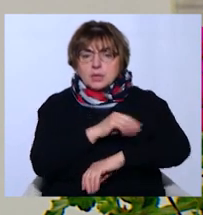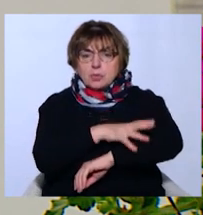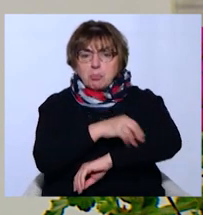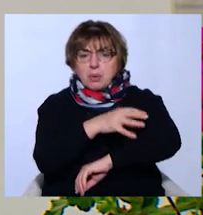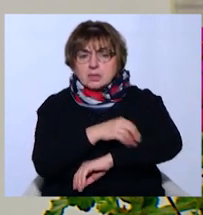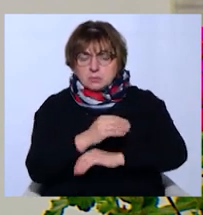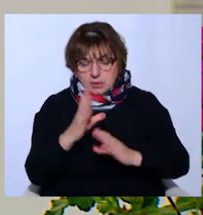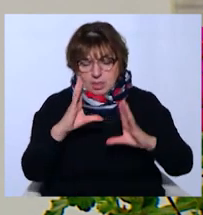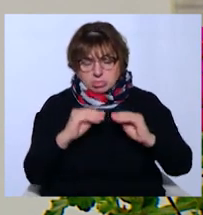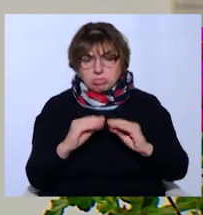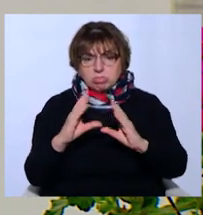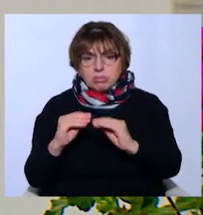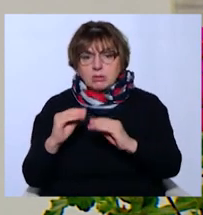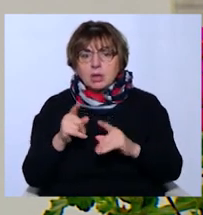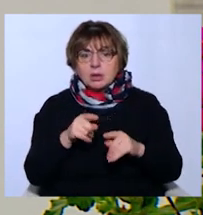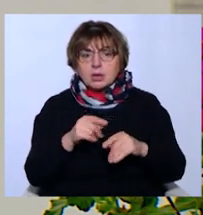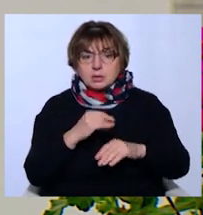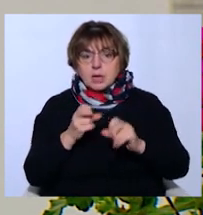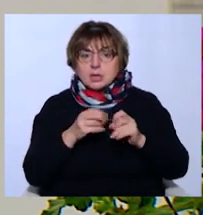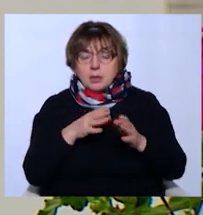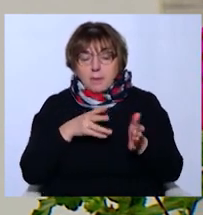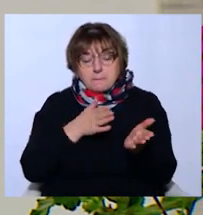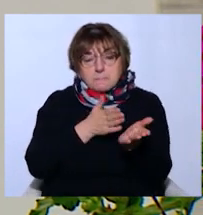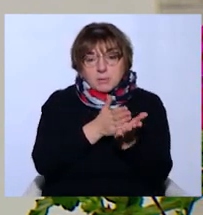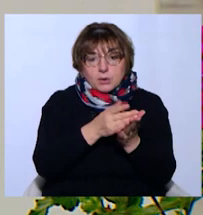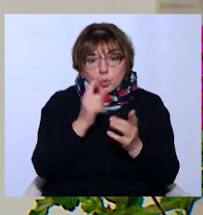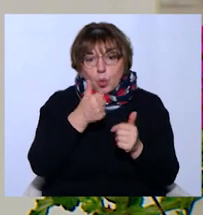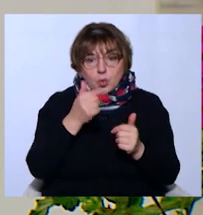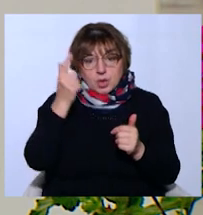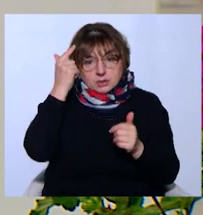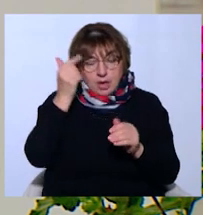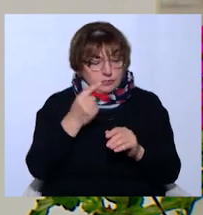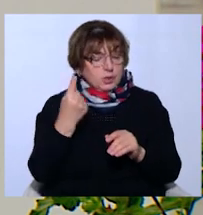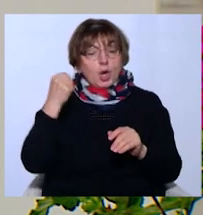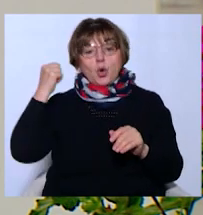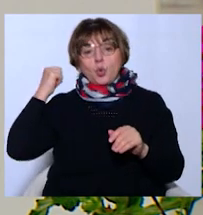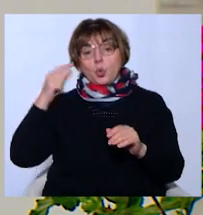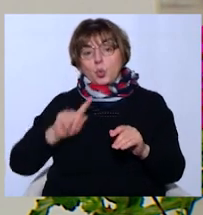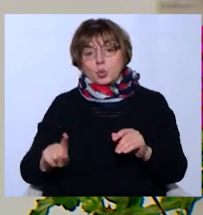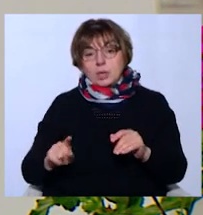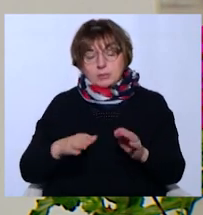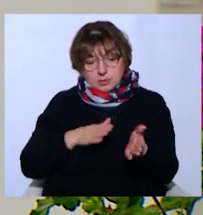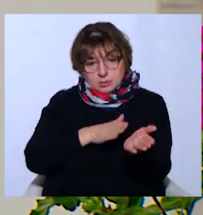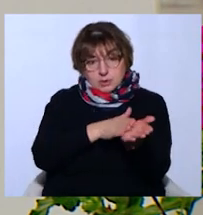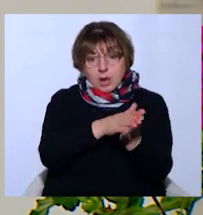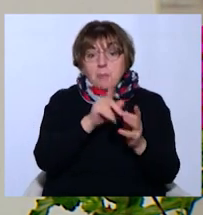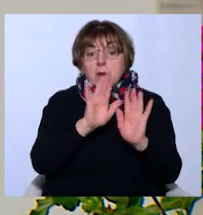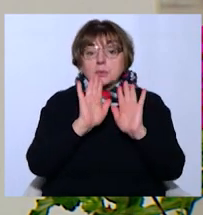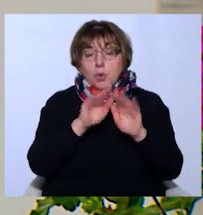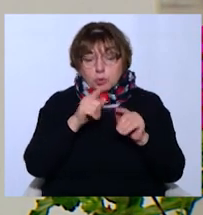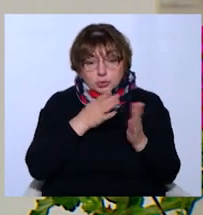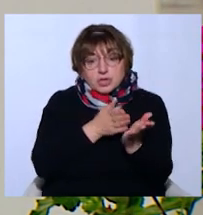თხუნელას ბეწვი და ის მიმართულება აქვს თავიდან კუდამდე. ამიტომ მას მხოლოდ წინ